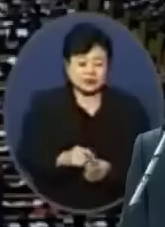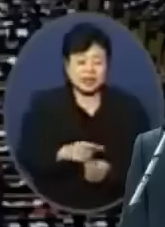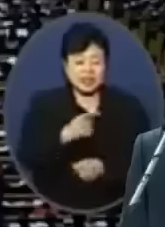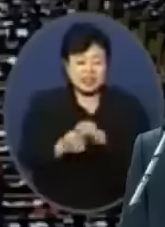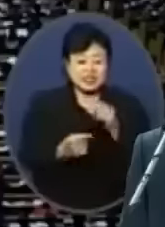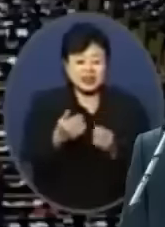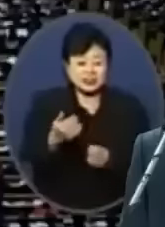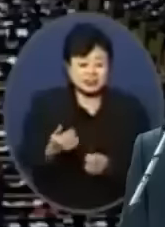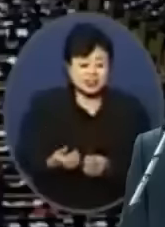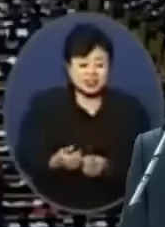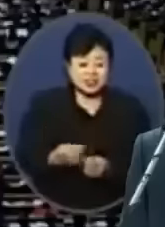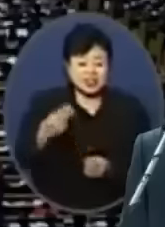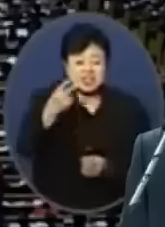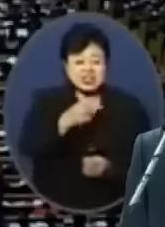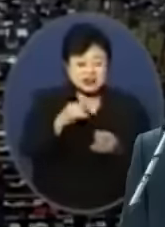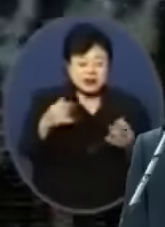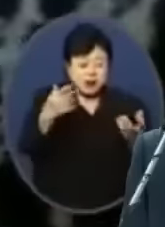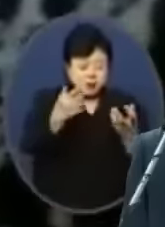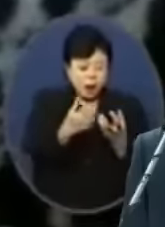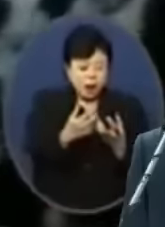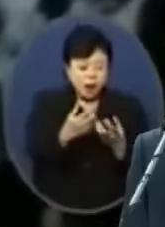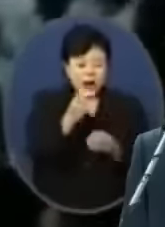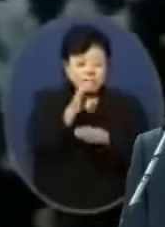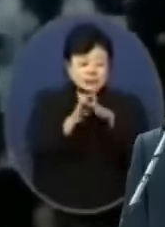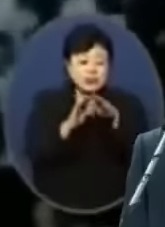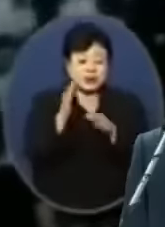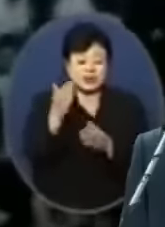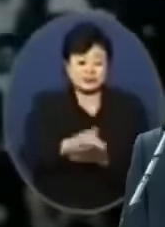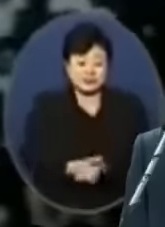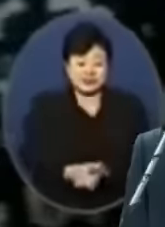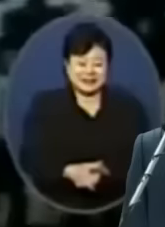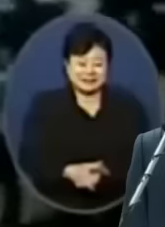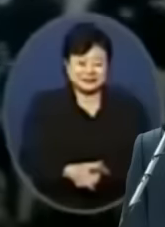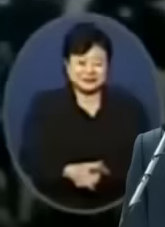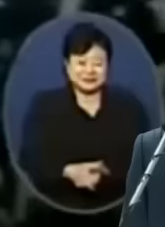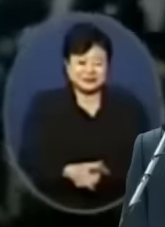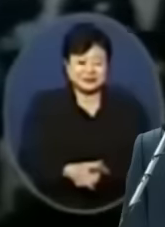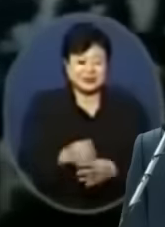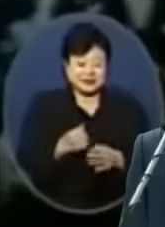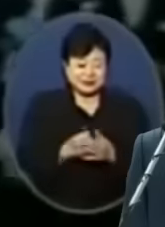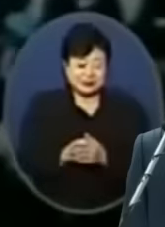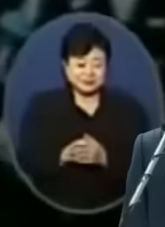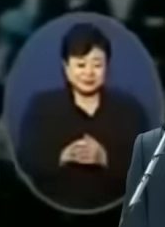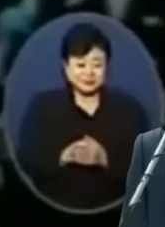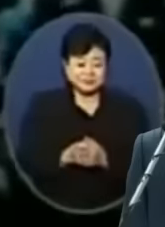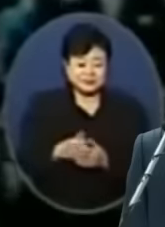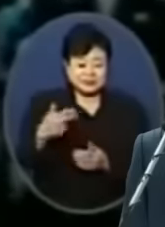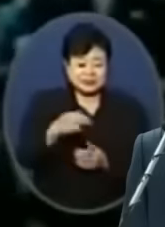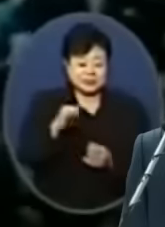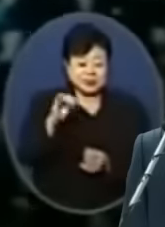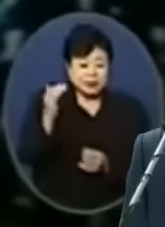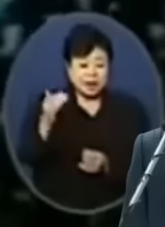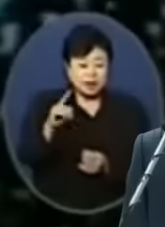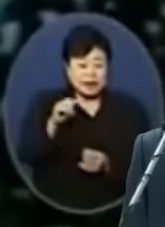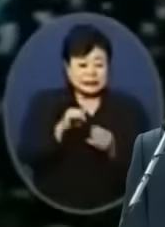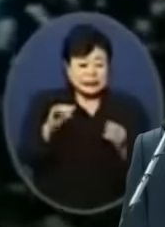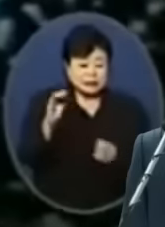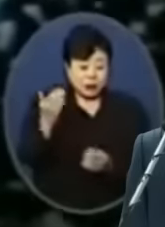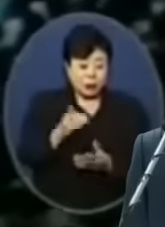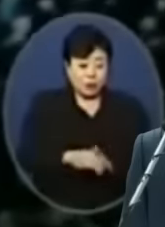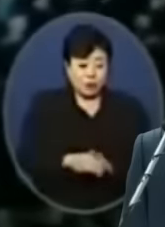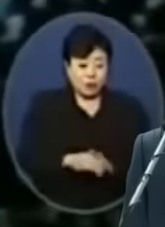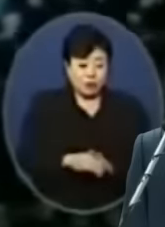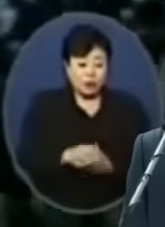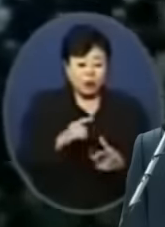전에 2,000명을 넘었었습니다. 그리고 7,000명이 되고 10,000명이 되고